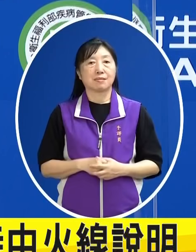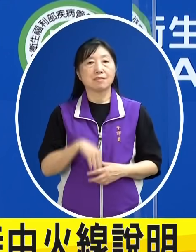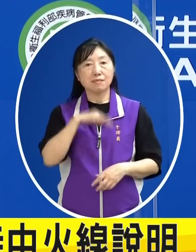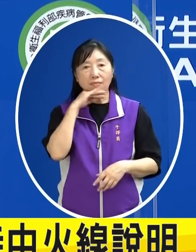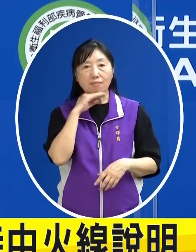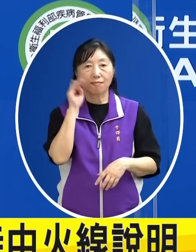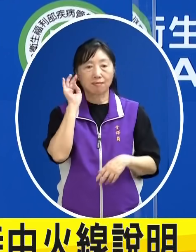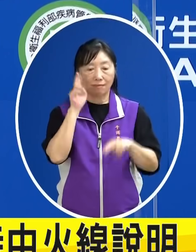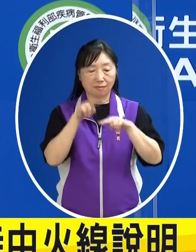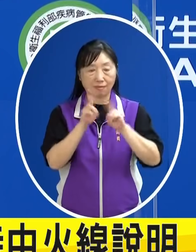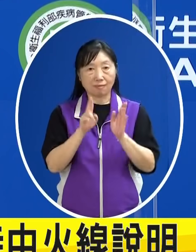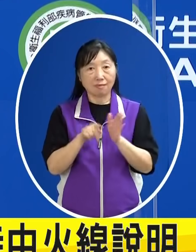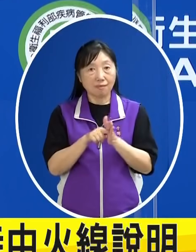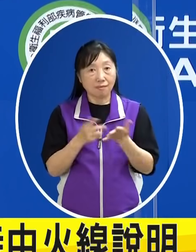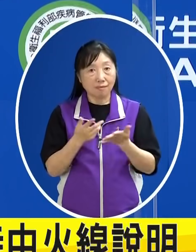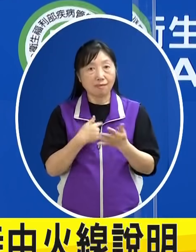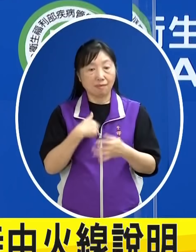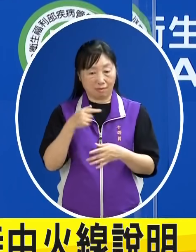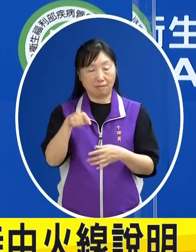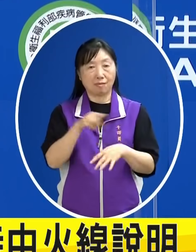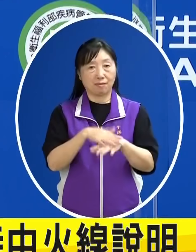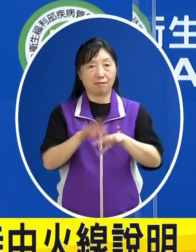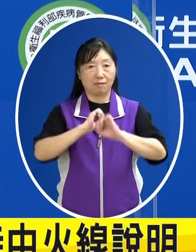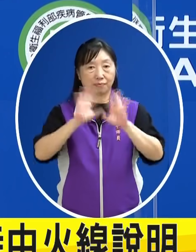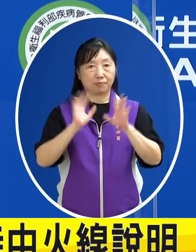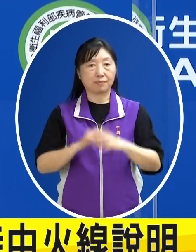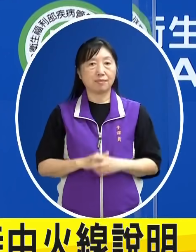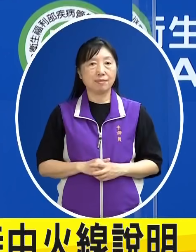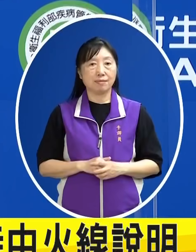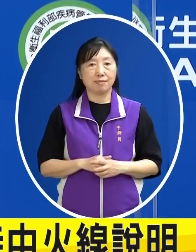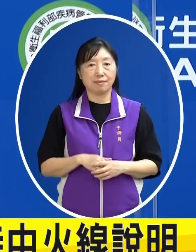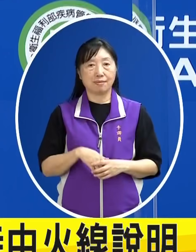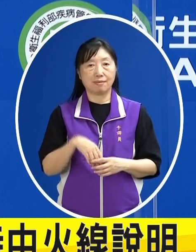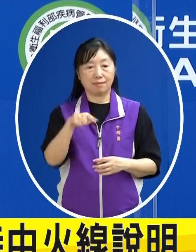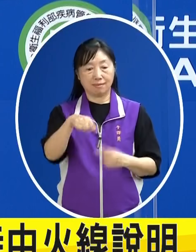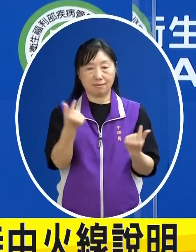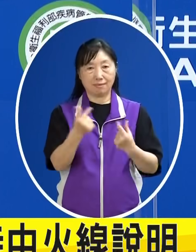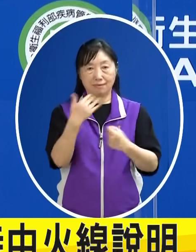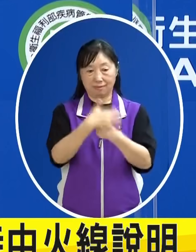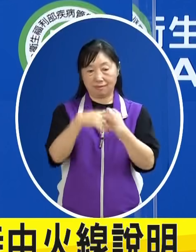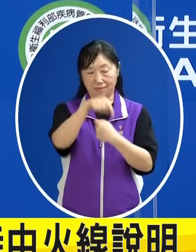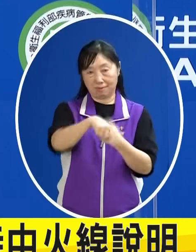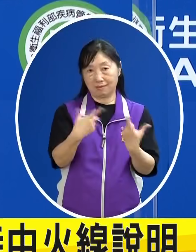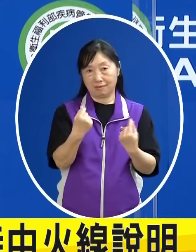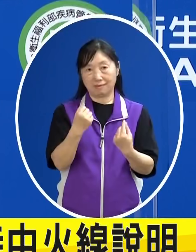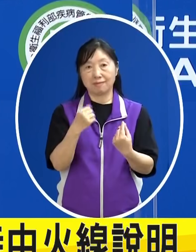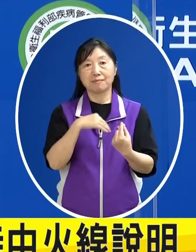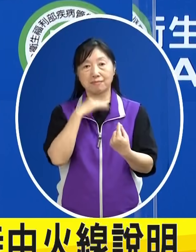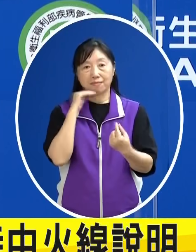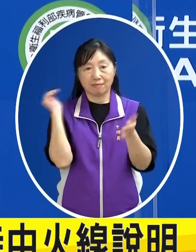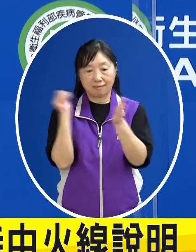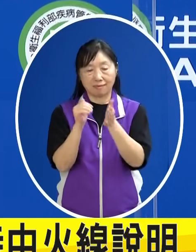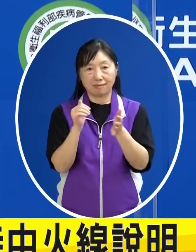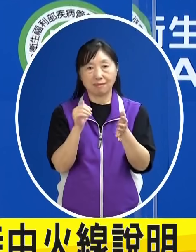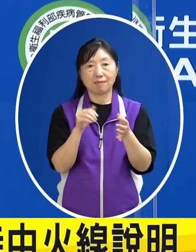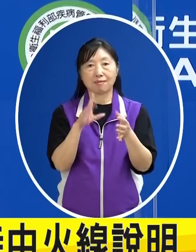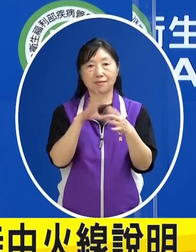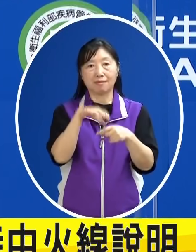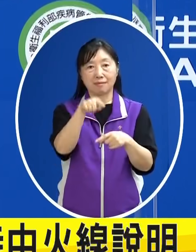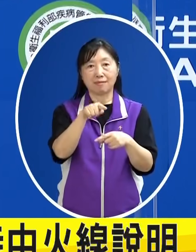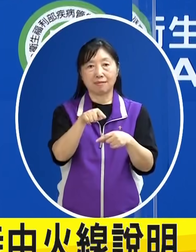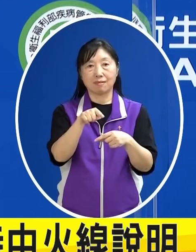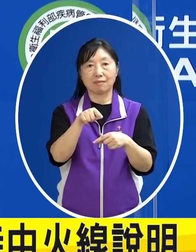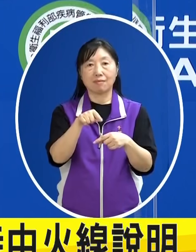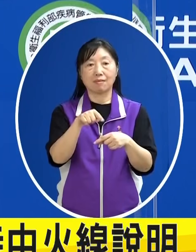的时候，那基本上我们那时候的宣布，整个也包含这样的行业，那基本上呢，它是一个有